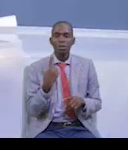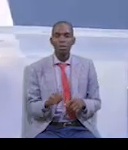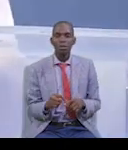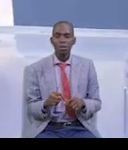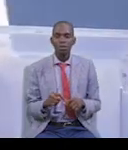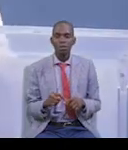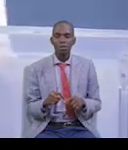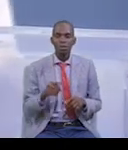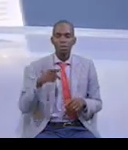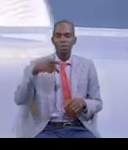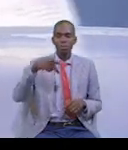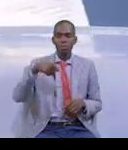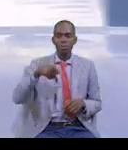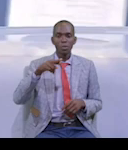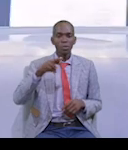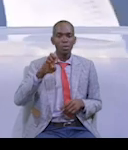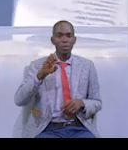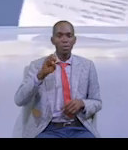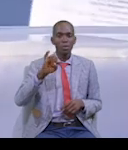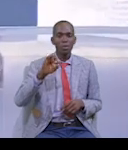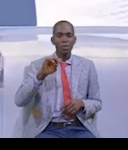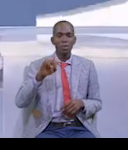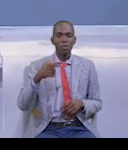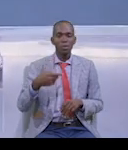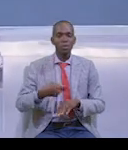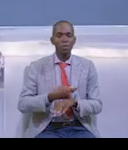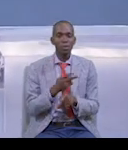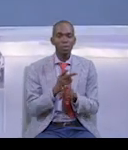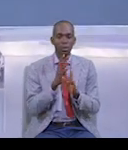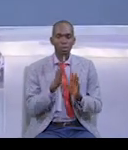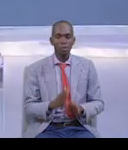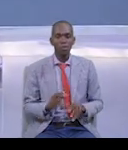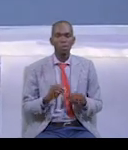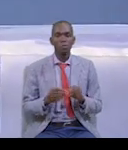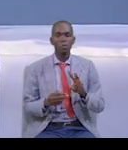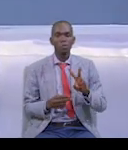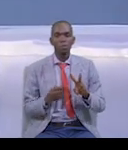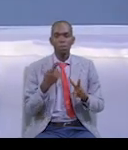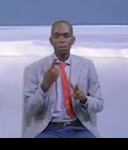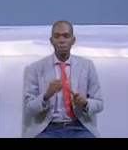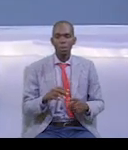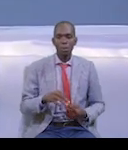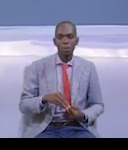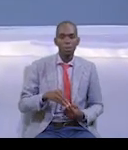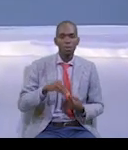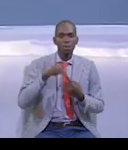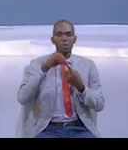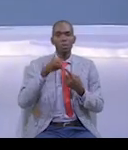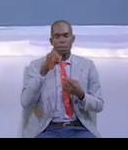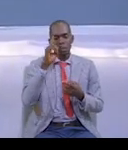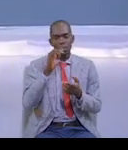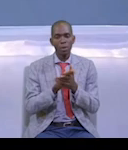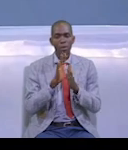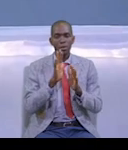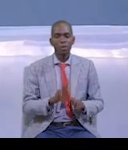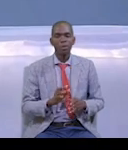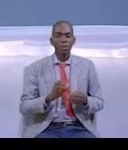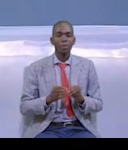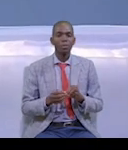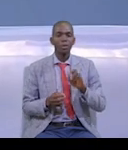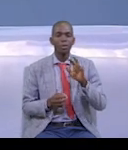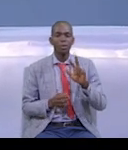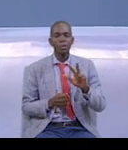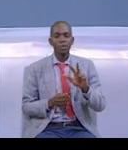shepherd. నడిపించే కాపరి. Number 2. రెండవది the peculiar saints. ప్రత్యేకమైన పరిశుద్ధులు. Number 3.